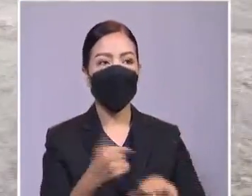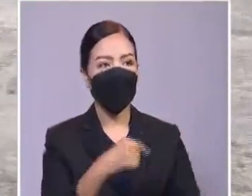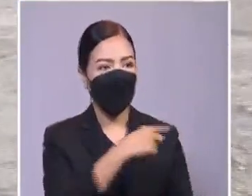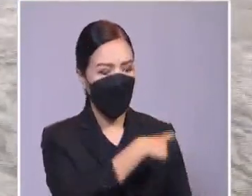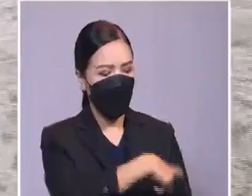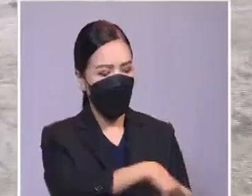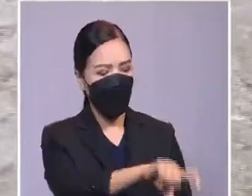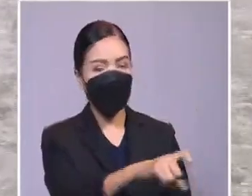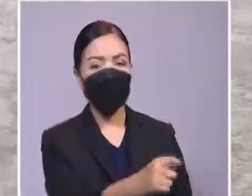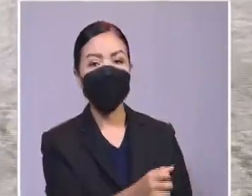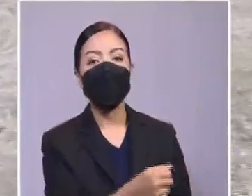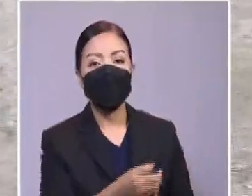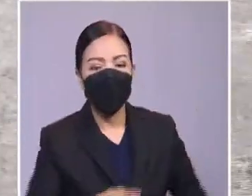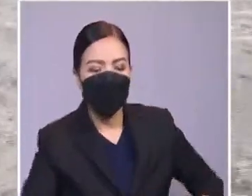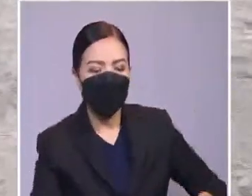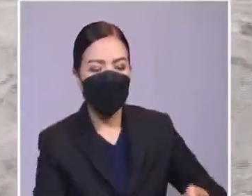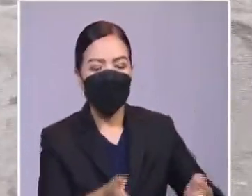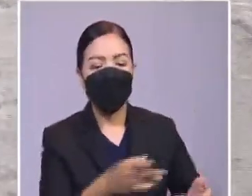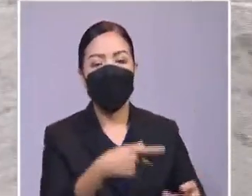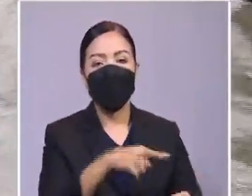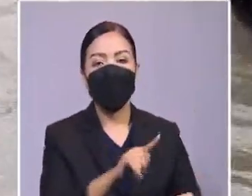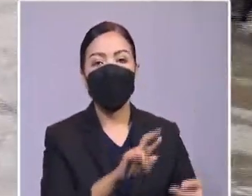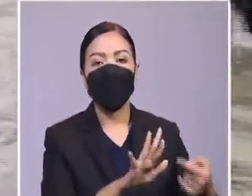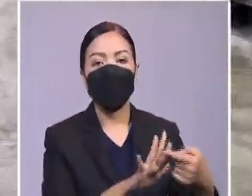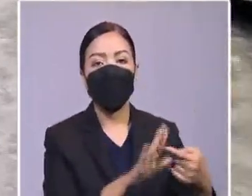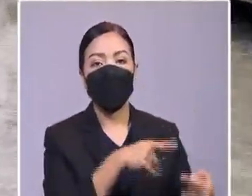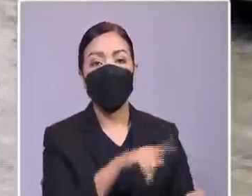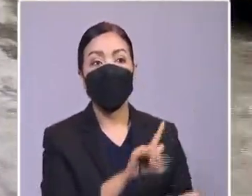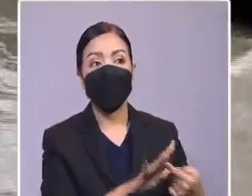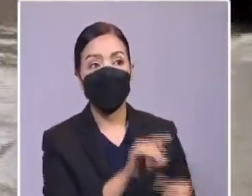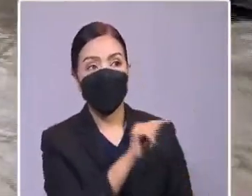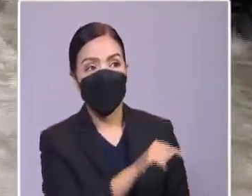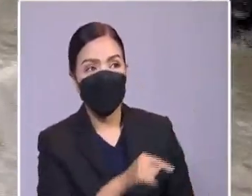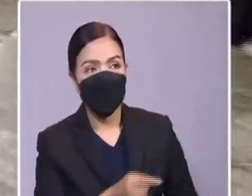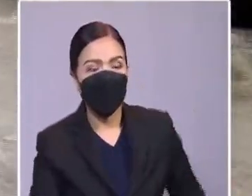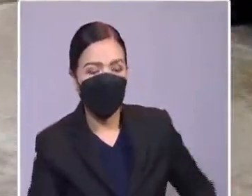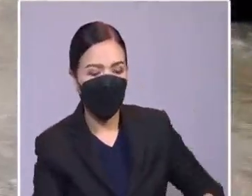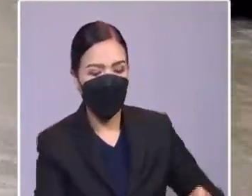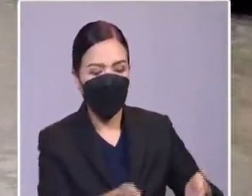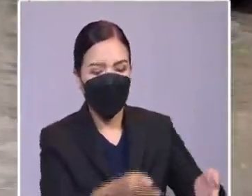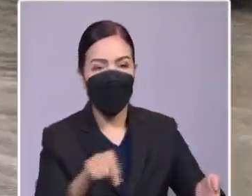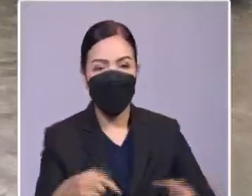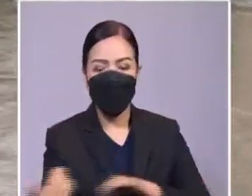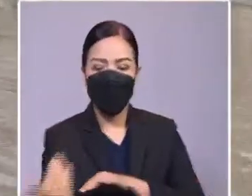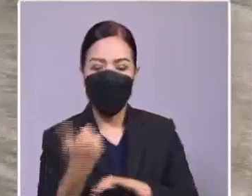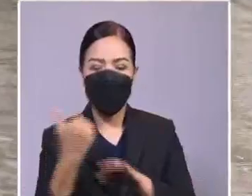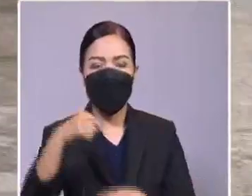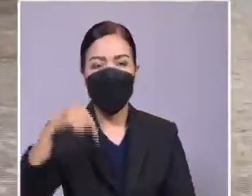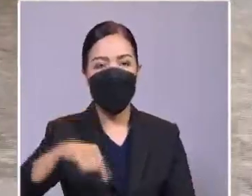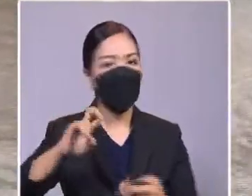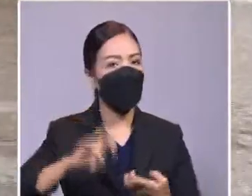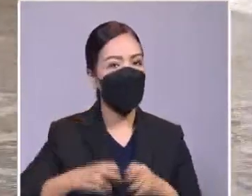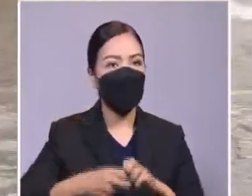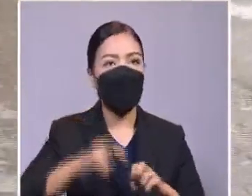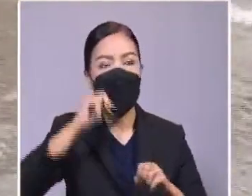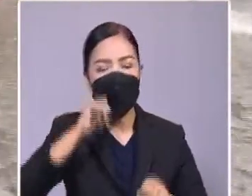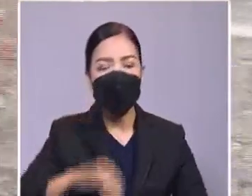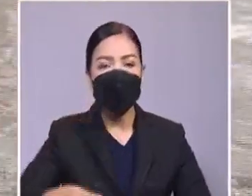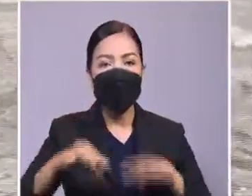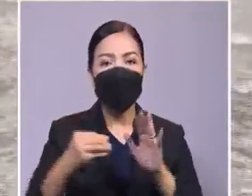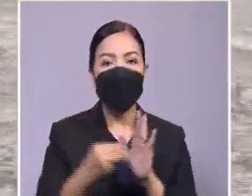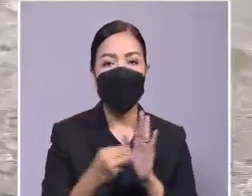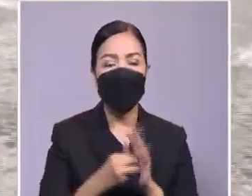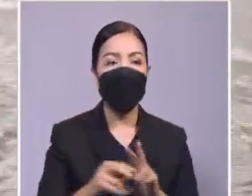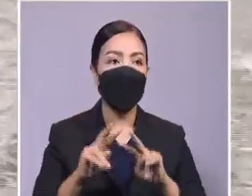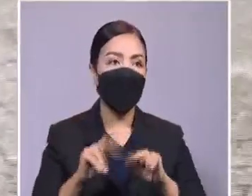ที่นนทบุรีนะคะตรงนี้เนี่ยจะเรียกว่าเป็นจุดเชื่อมต่อที่กำลังสร้างปัญหาเพราะว่าน้ำท่วมกรุงเทพฯและ